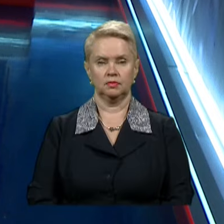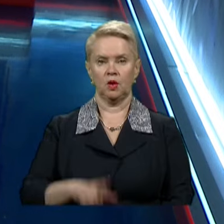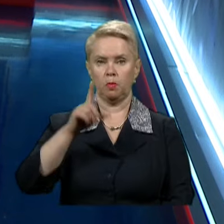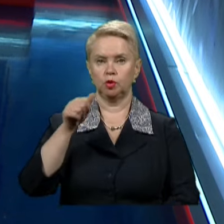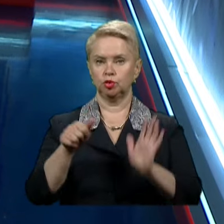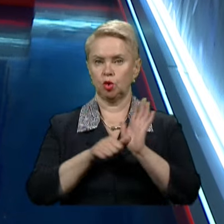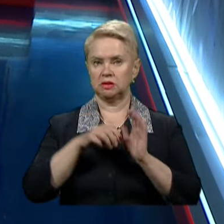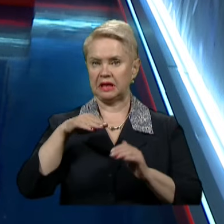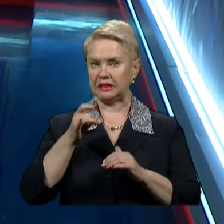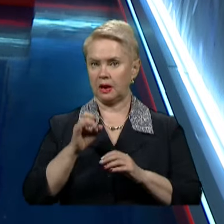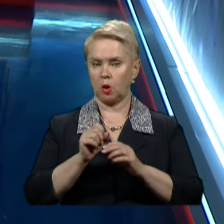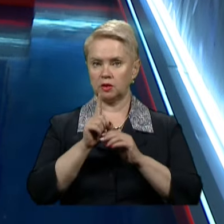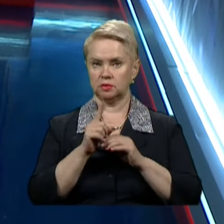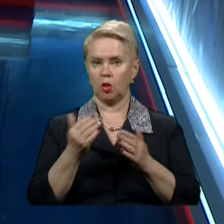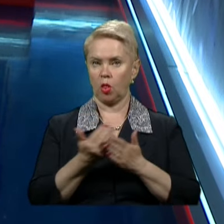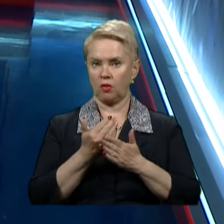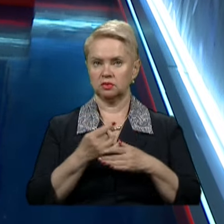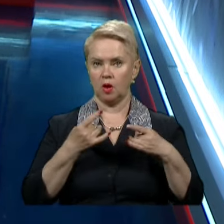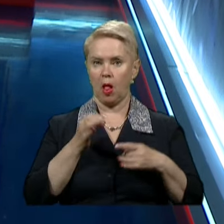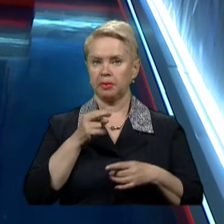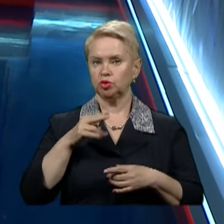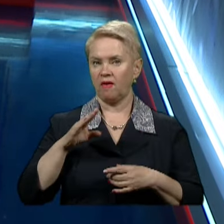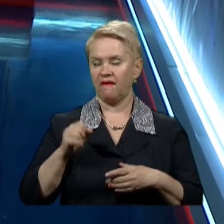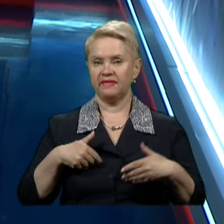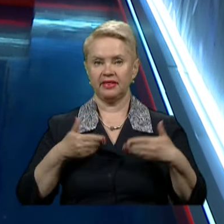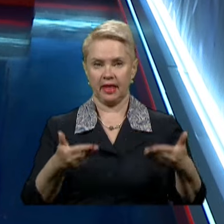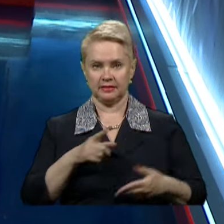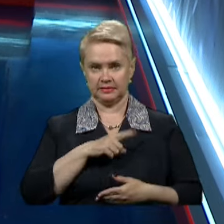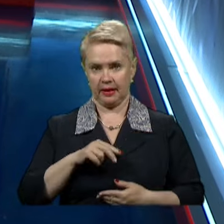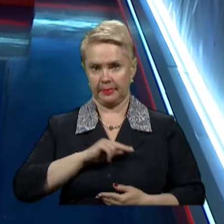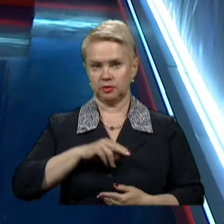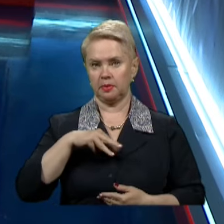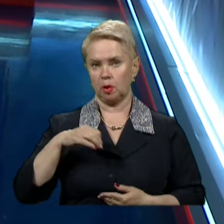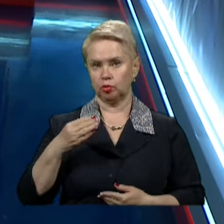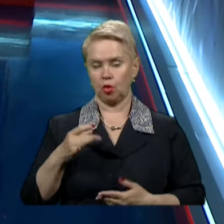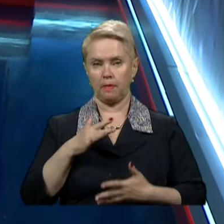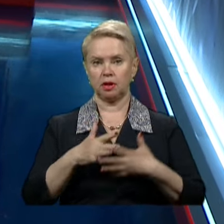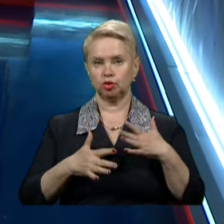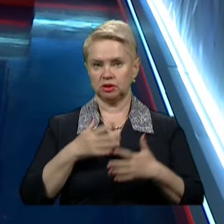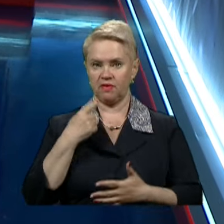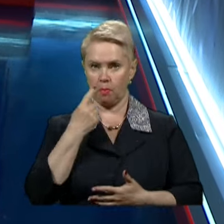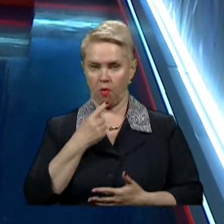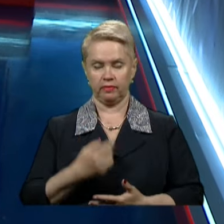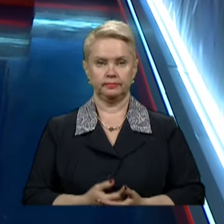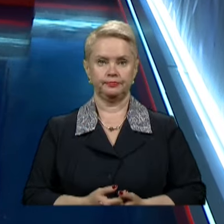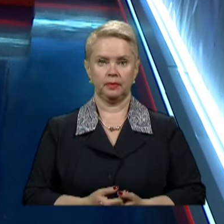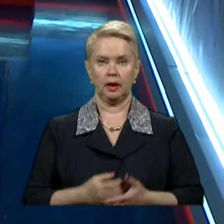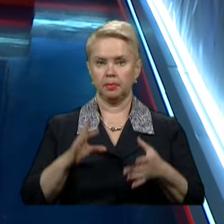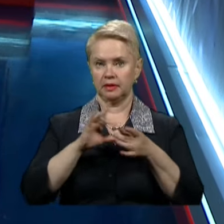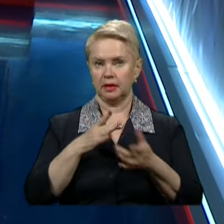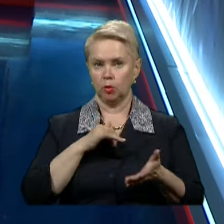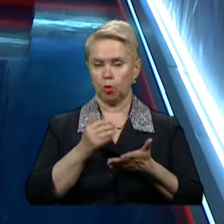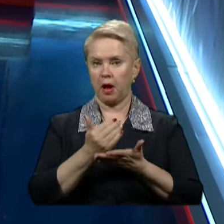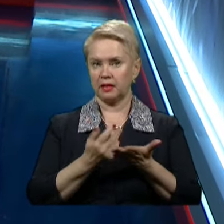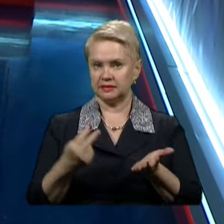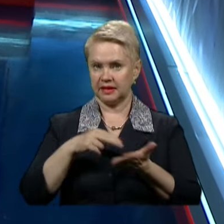Понеділок, 6 травня, на 11-му новини в студії Олена Петриченкова. Вітаю. Також з нами працює Мілютіна Глушко, перекладачка жестової мови. Підписуйтесь на